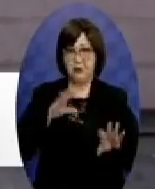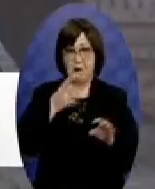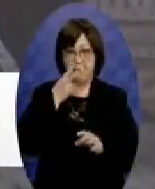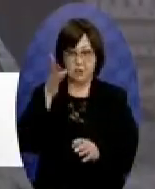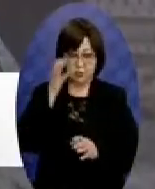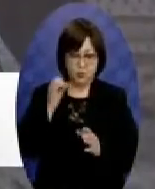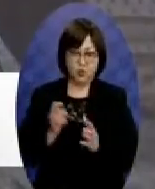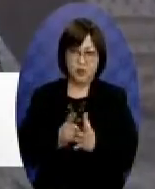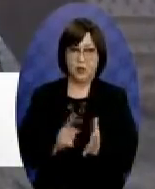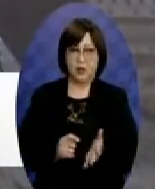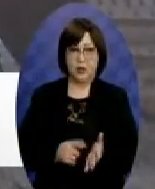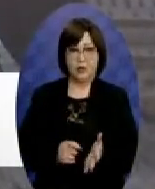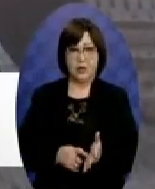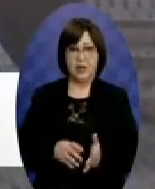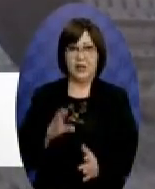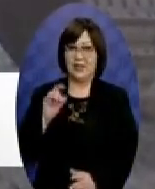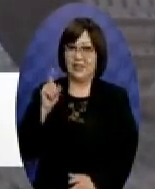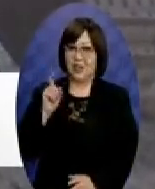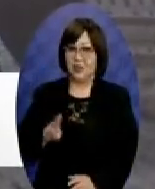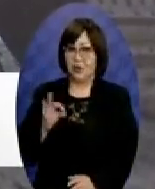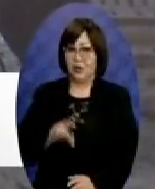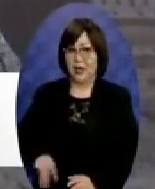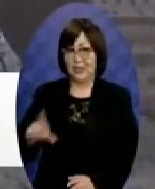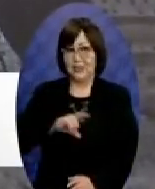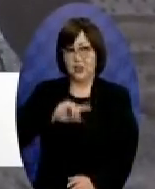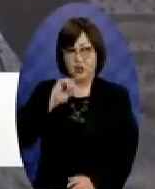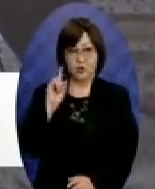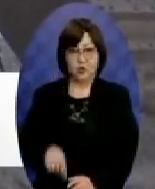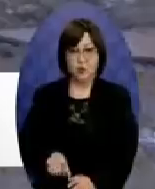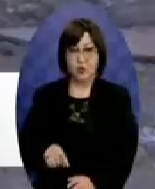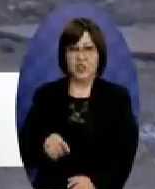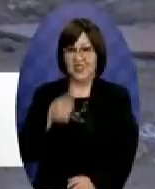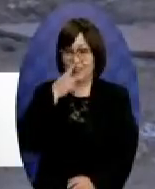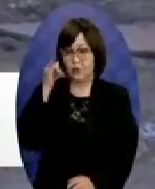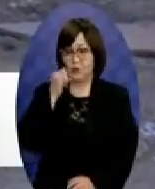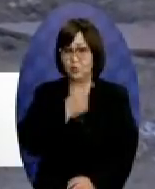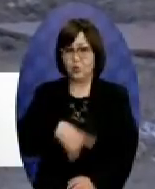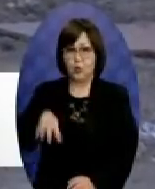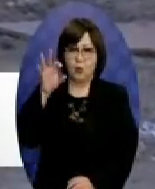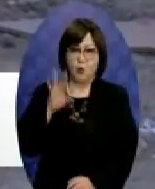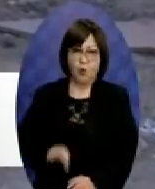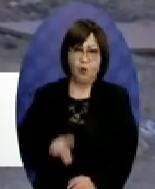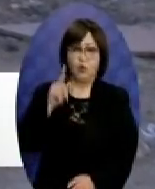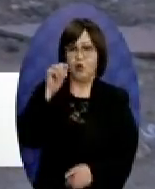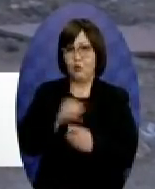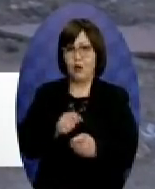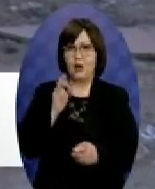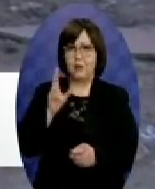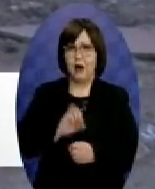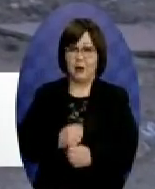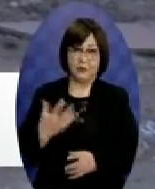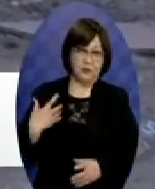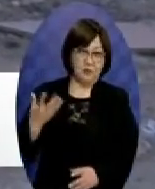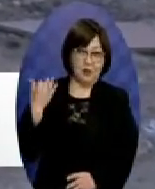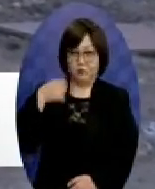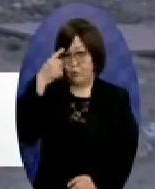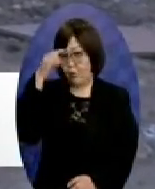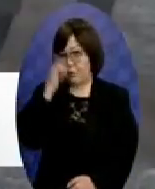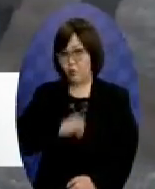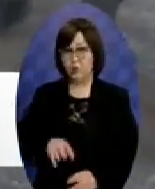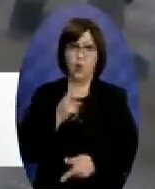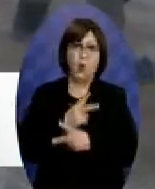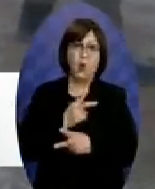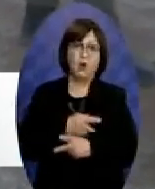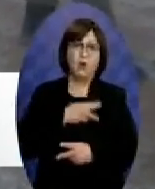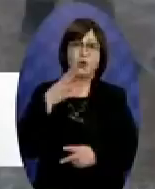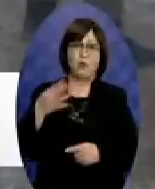хэрэгцээтэй. Салхитын ордын тусгай зөвшөөрлийг хятадын 100% хөрөнгө оруулалттай компани эзэмшдэг байжээ. Тэд Монгол улсын хууль